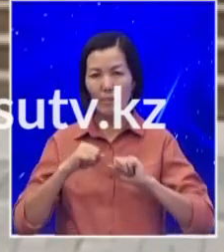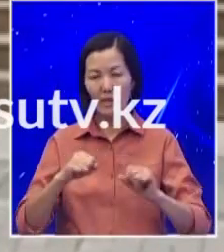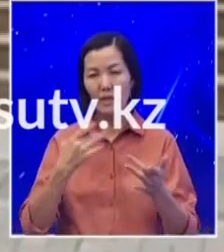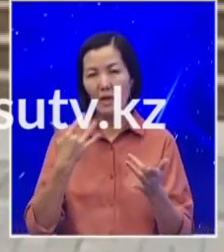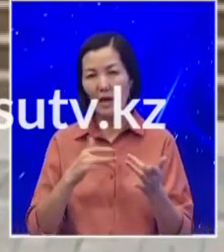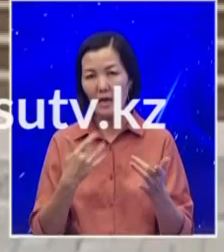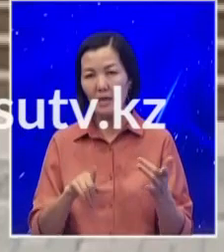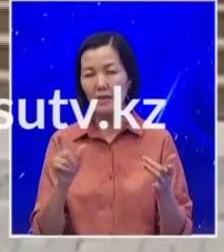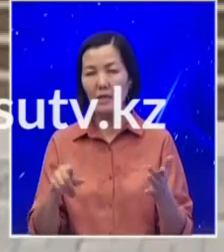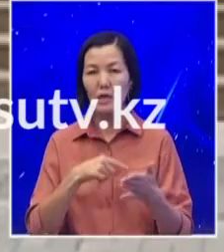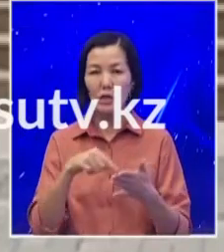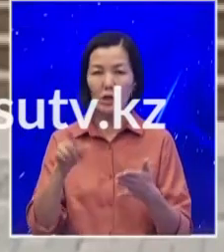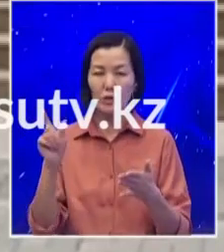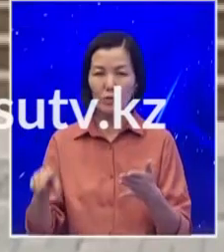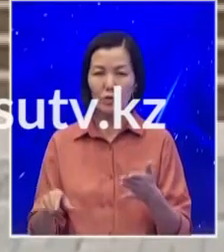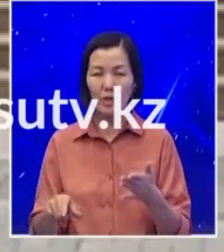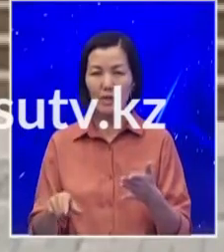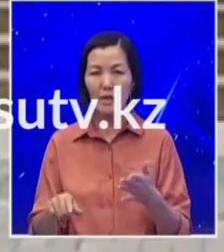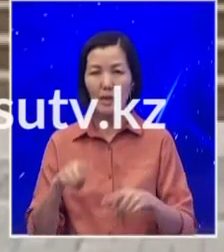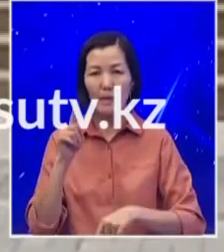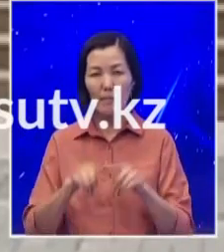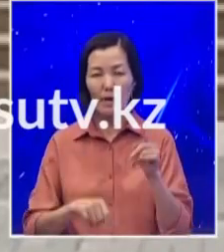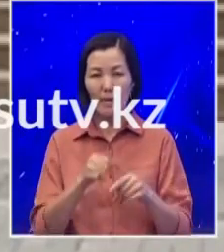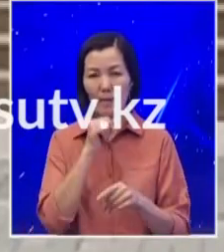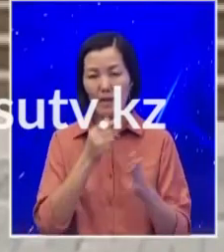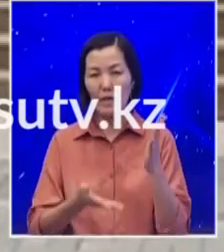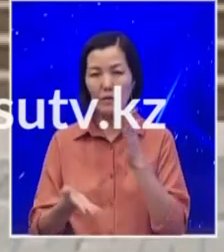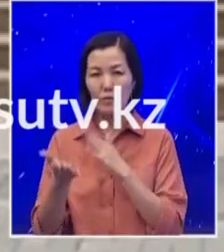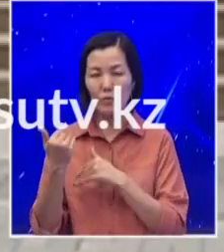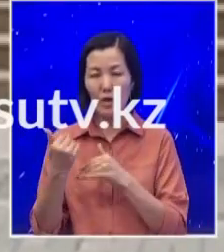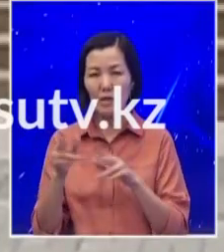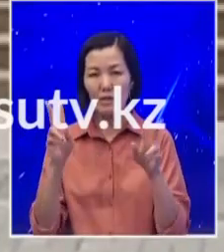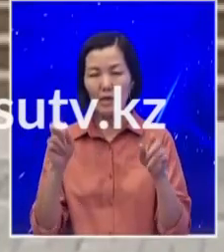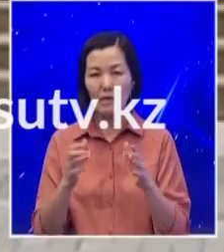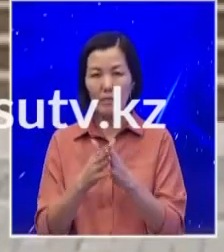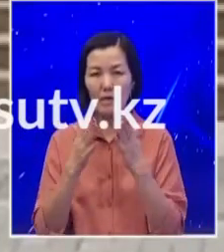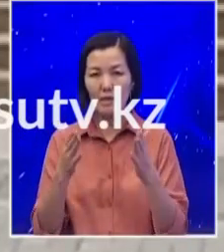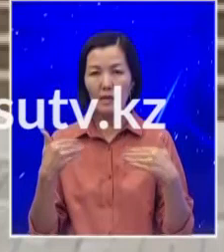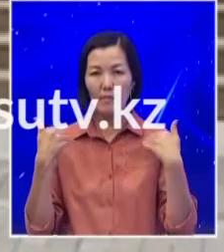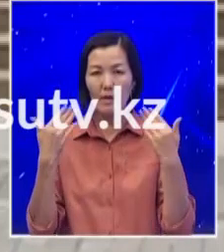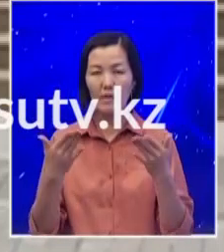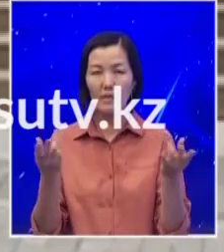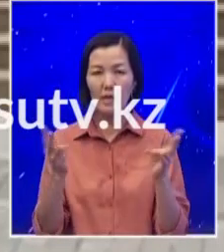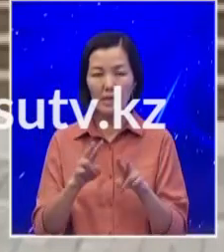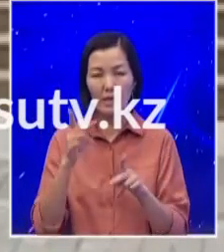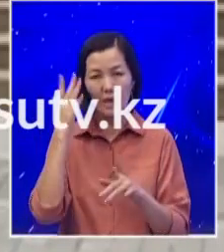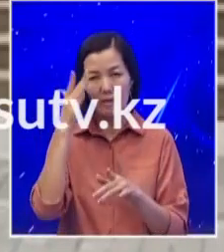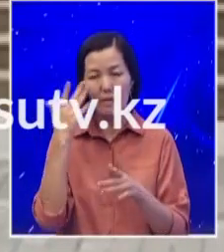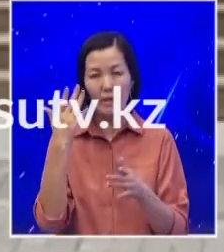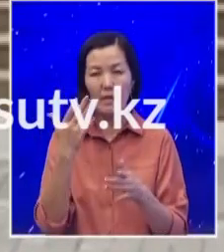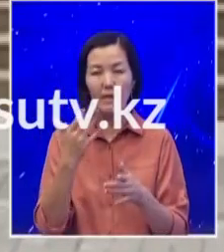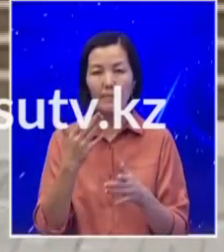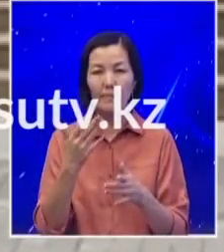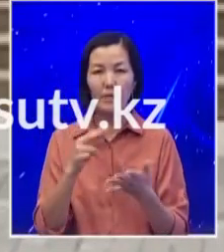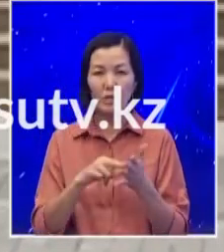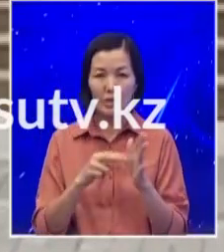ақындар, жерлестер, бабалар туралы кітап жазылса, кейін ұрпаққа мұрағат ретінде қалса деген ниеті болды.